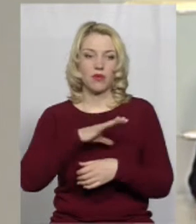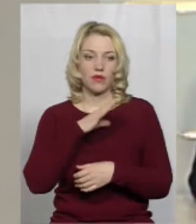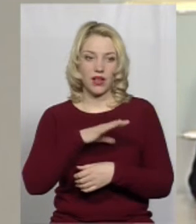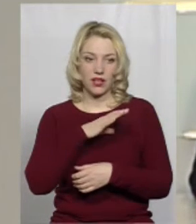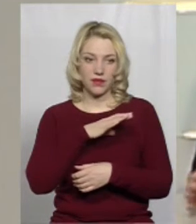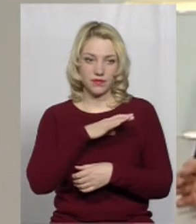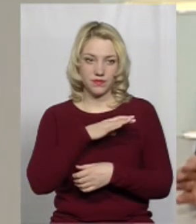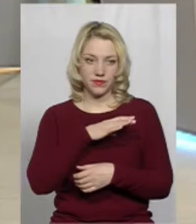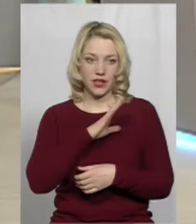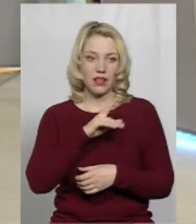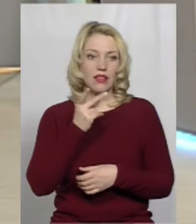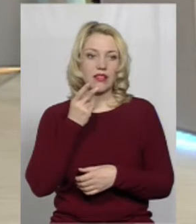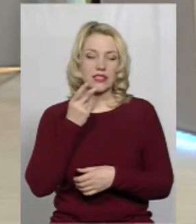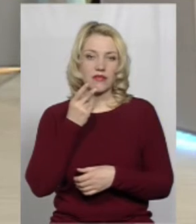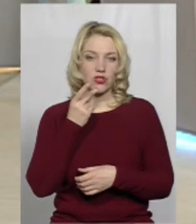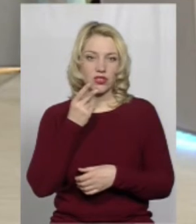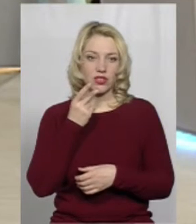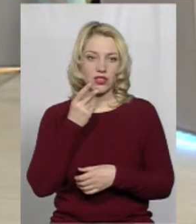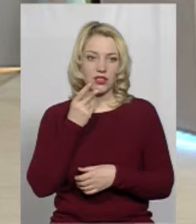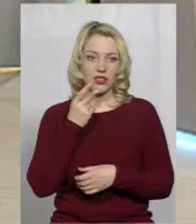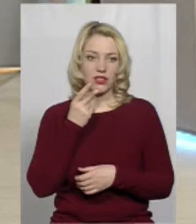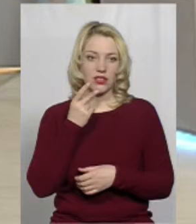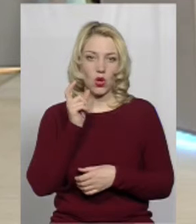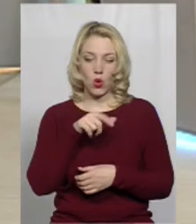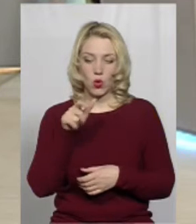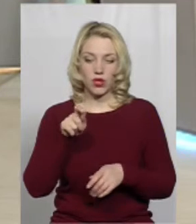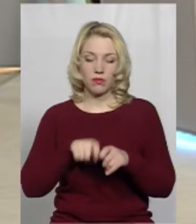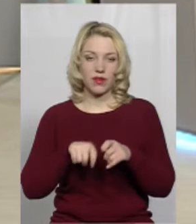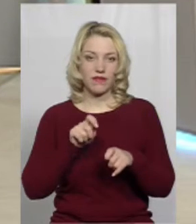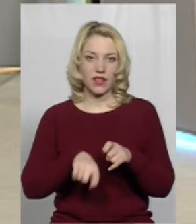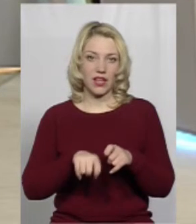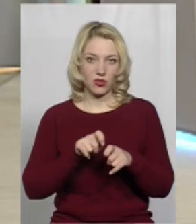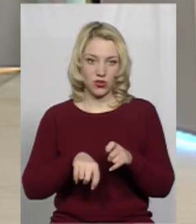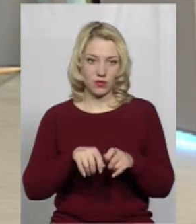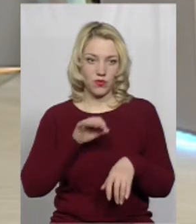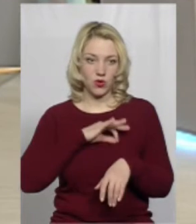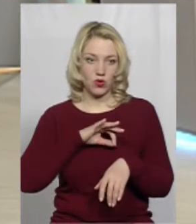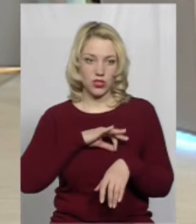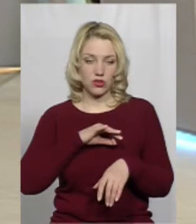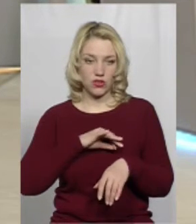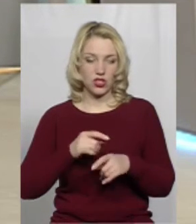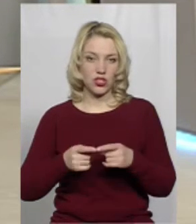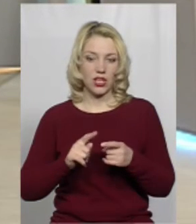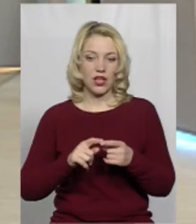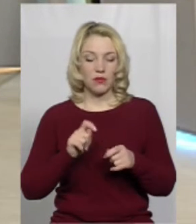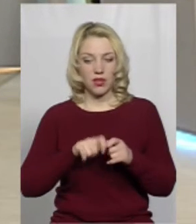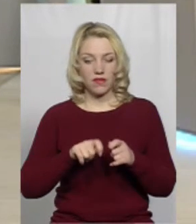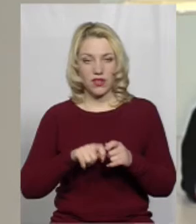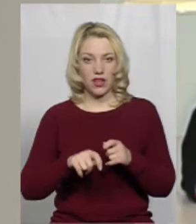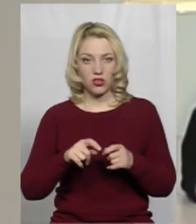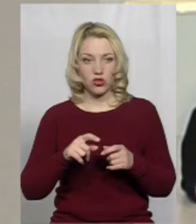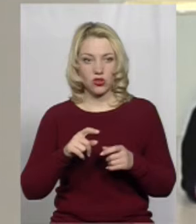буває, не завжди люди перевіряють, користувачі соцмереж перевіряють